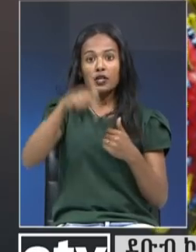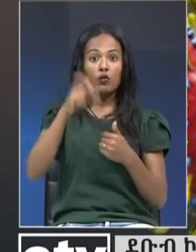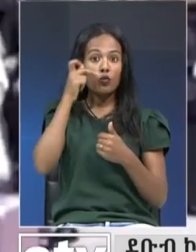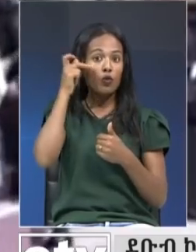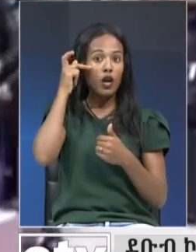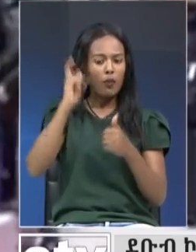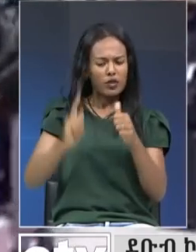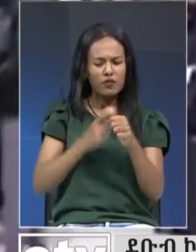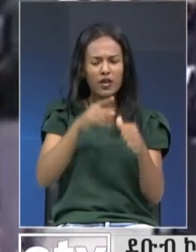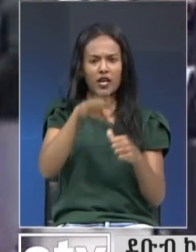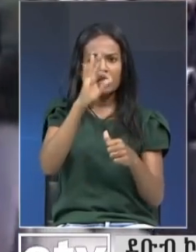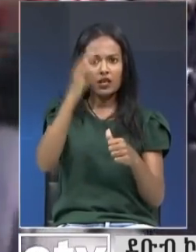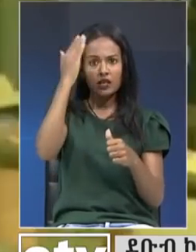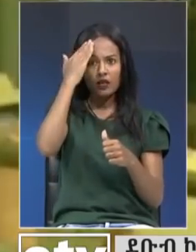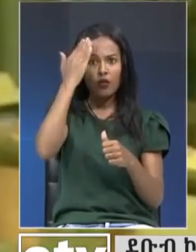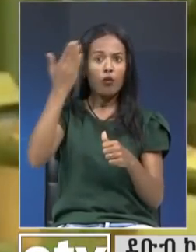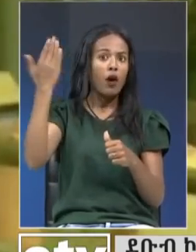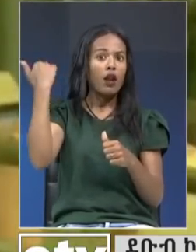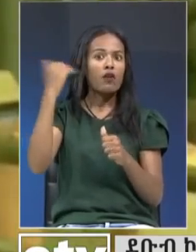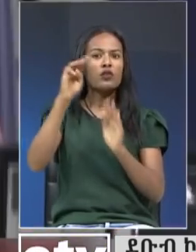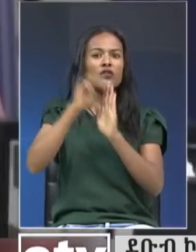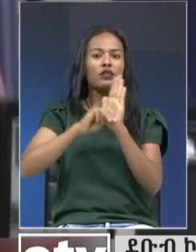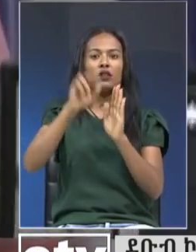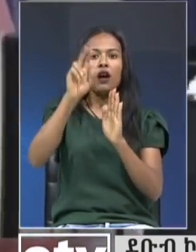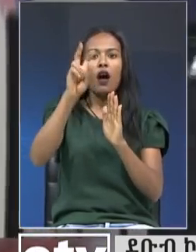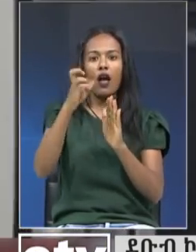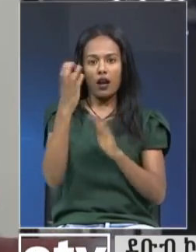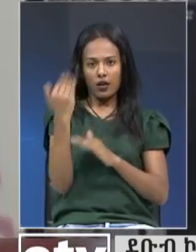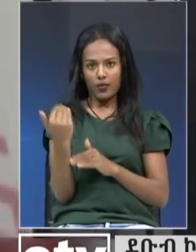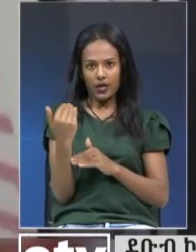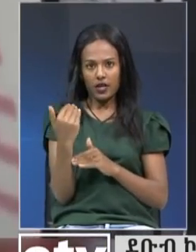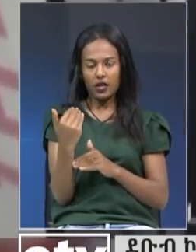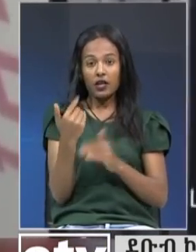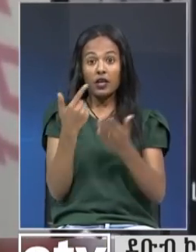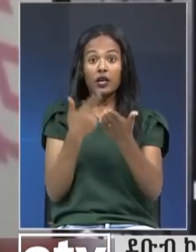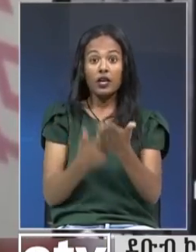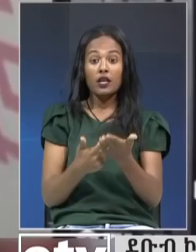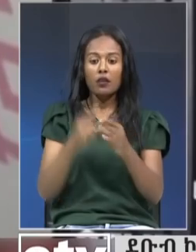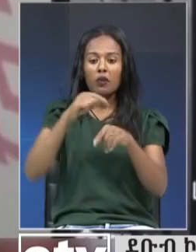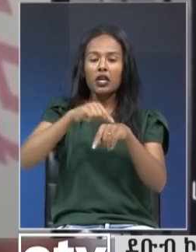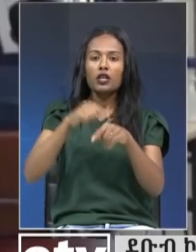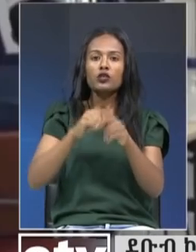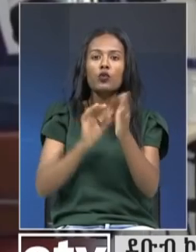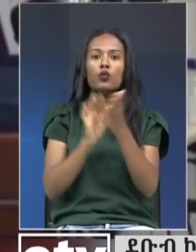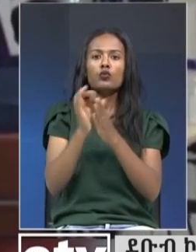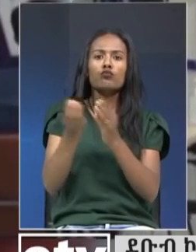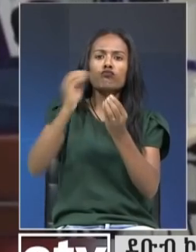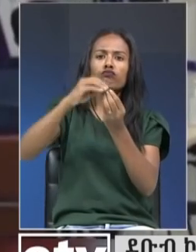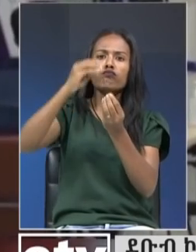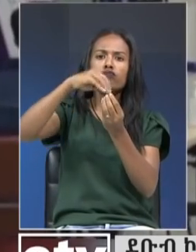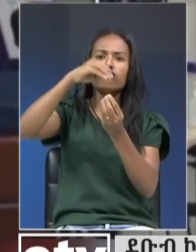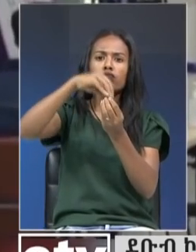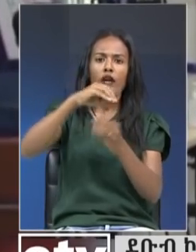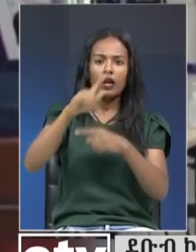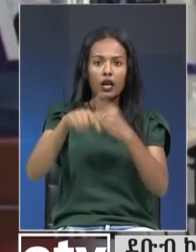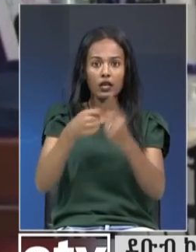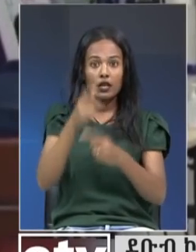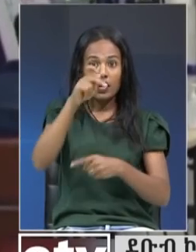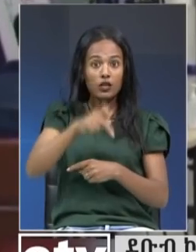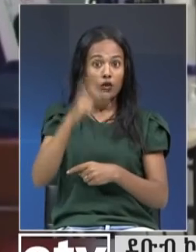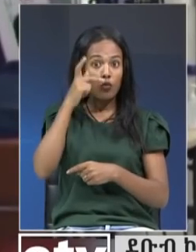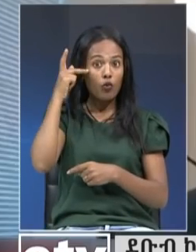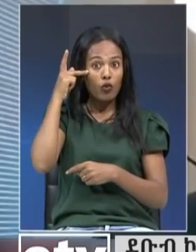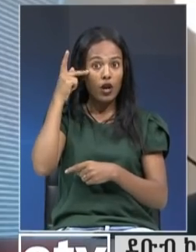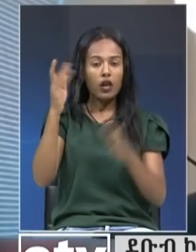ቫይረሱ እንደተገኘ ታወቀው ባለፈው የፍረንጆቹ ጥር 20 ላይ ነበር። በቀናት ልዩነት ግን ቁጥሩ በየጊዜው በከፍተኛ ፍጥነት ጨመረ። ሆኖም በደቡብ ኮሪያ